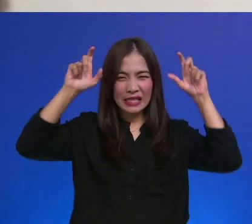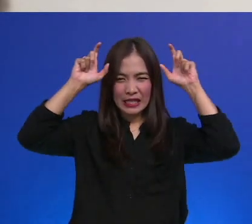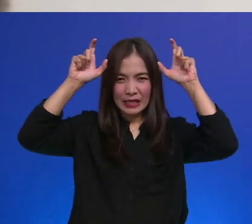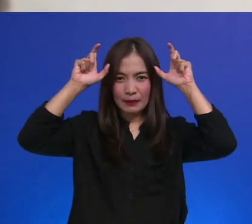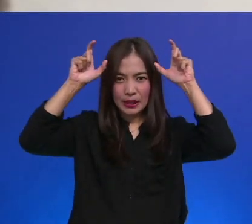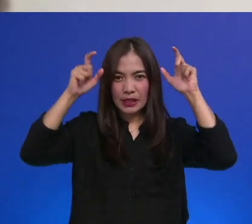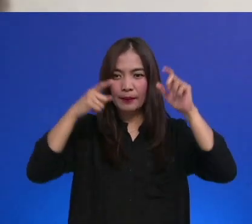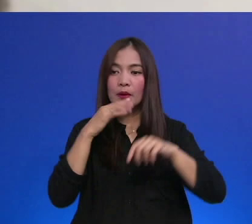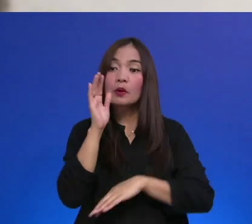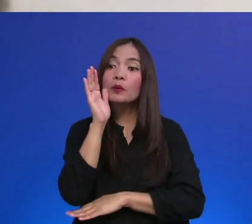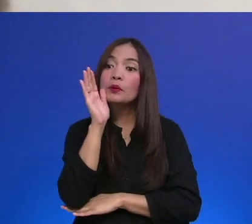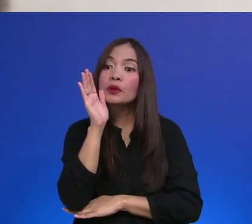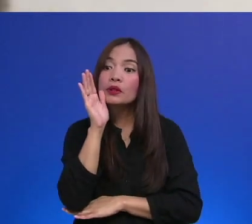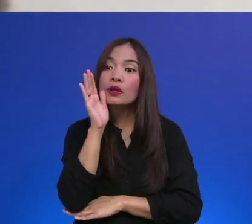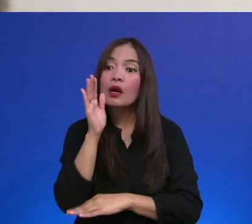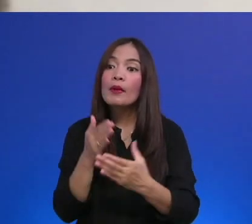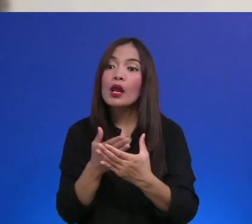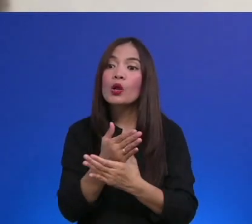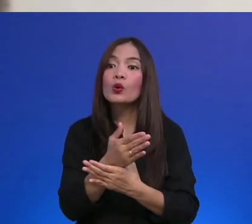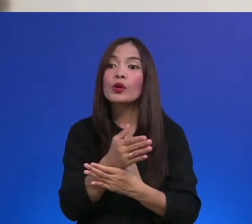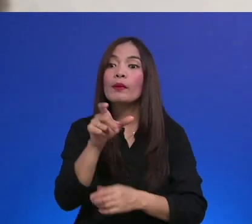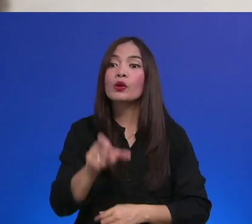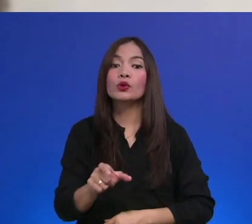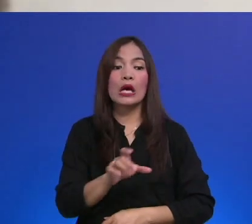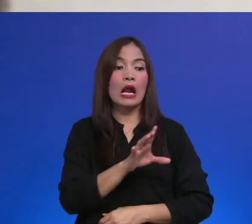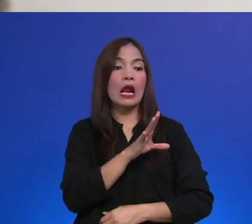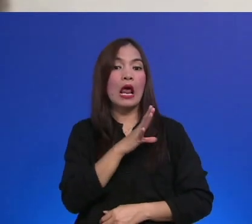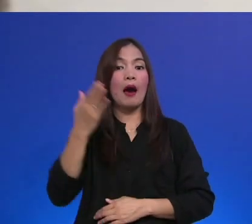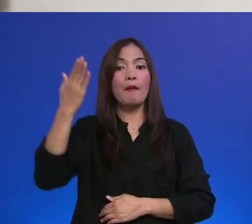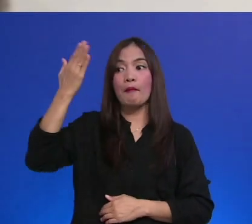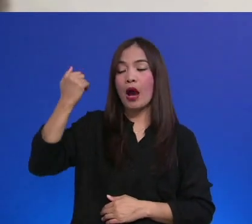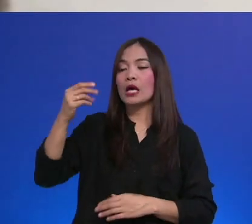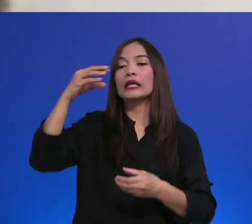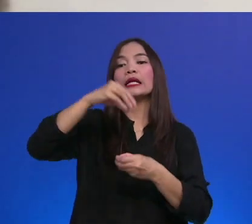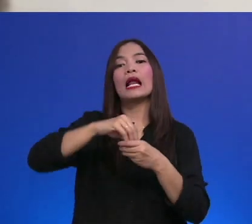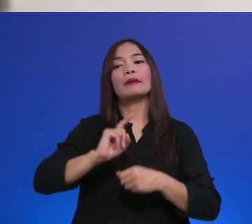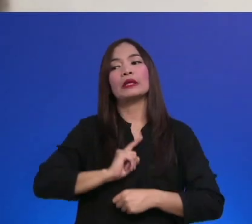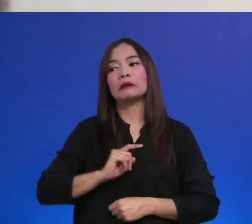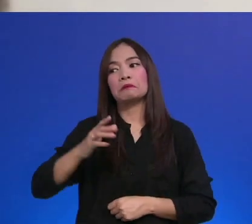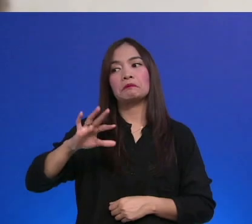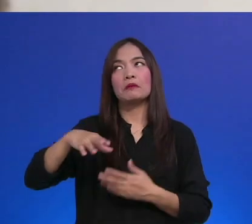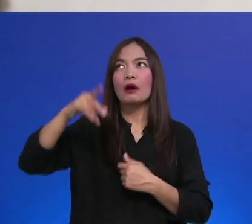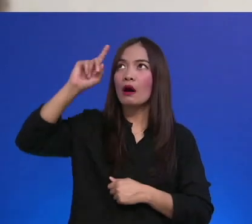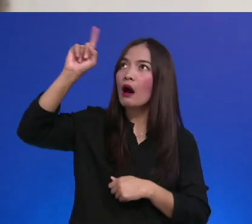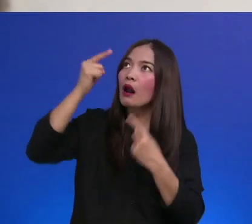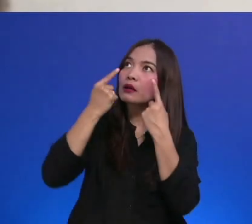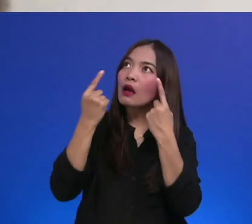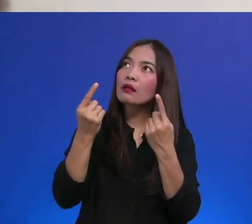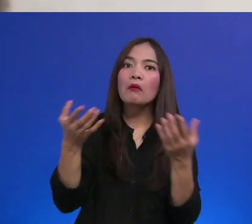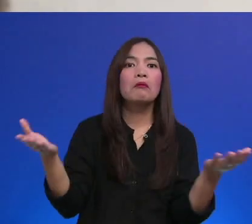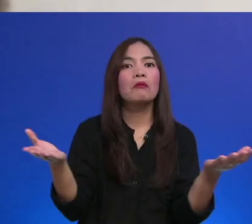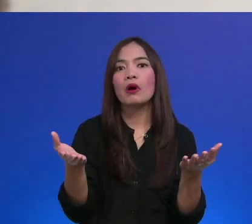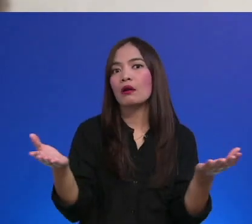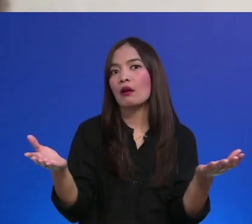berbisik melalui manusia lama di dalam diri kita jangan-jangan Allah tidak ada